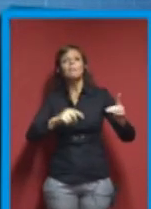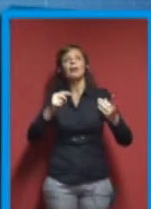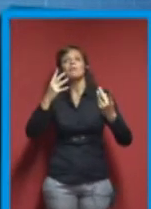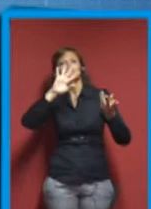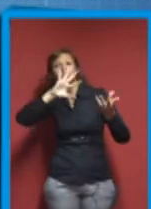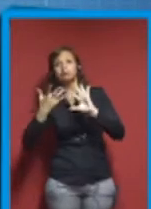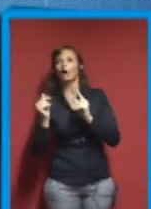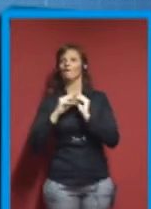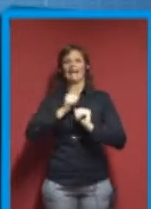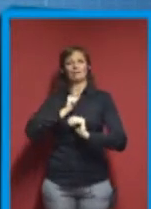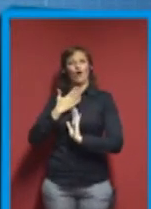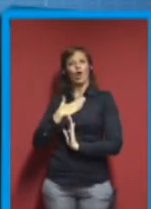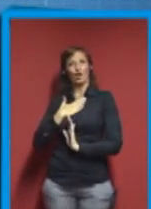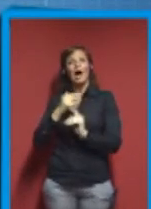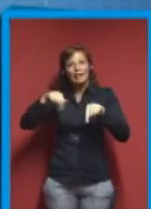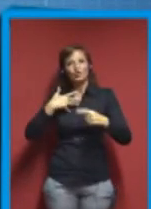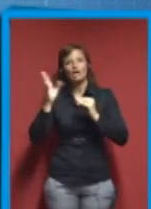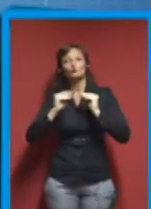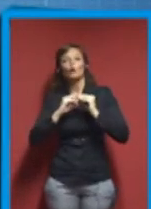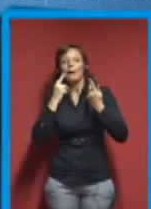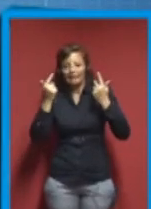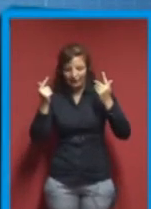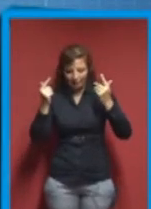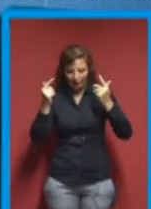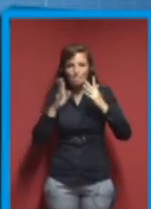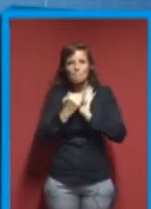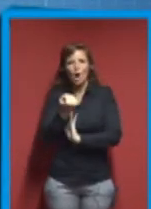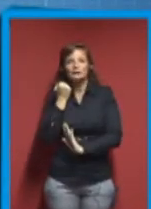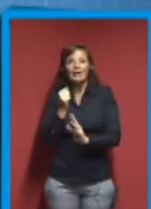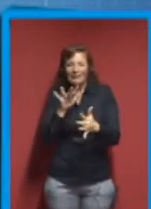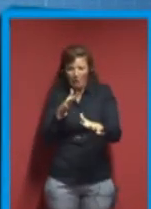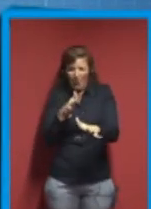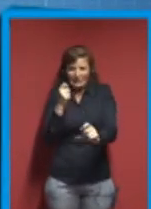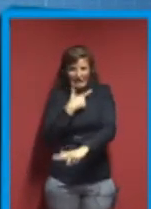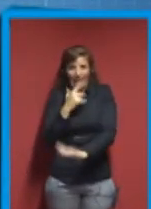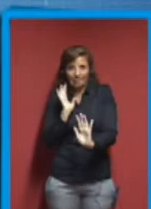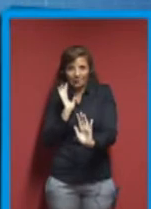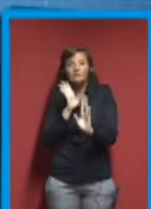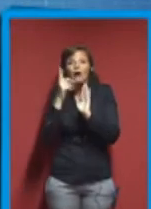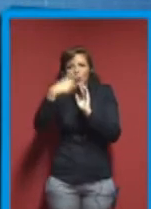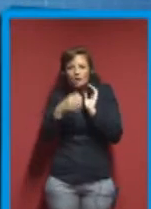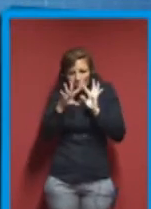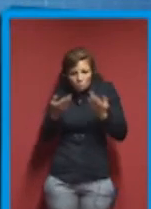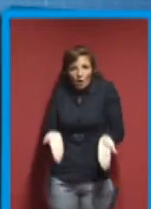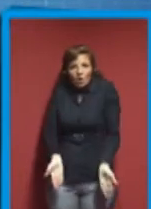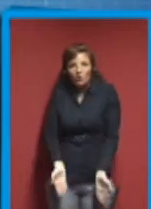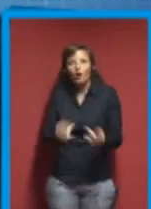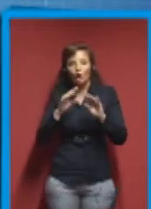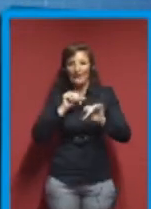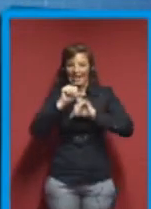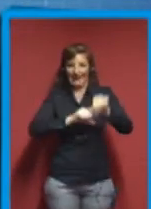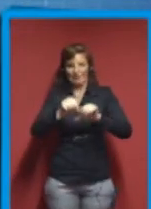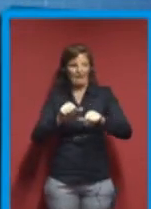adesso degli strumenti molto potenti che sono quasi gratuiti. E questo è quello che sta avvenendo proprio adesso con i